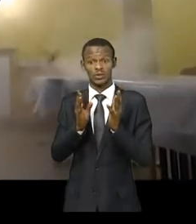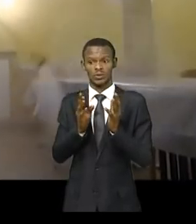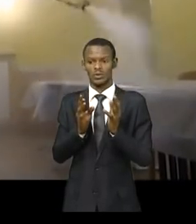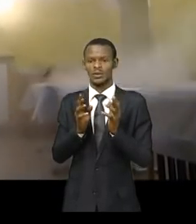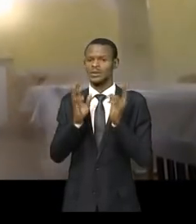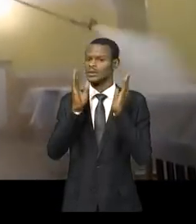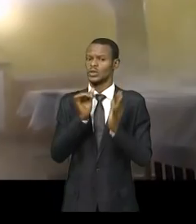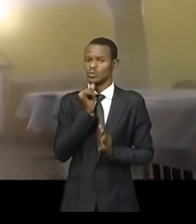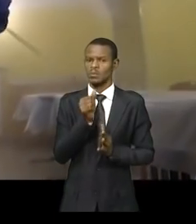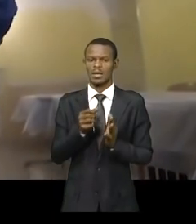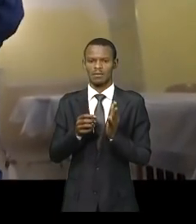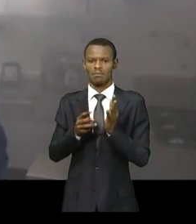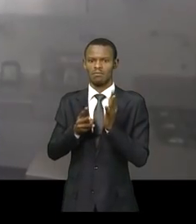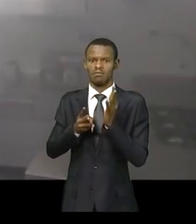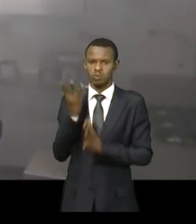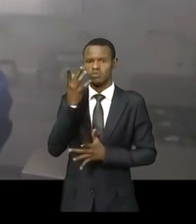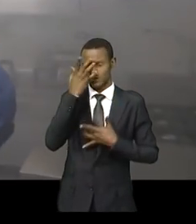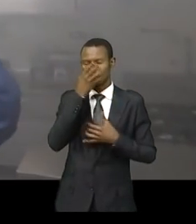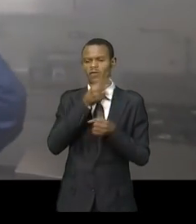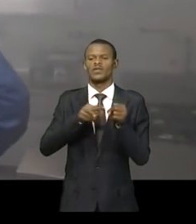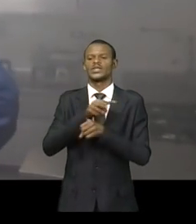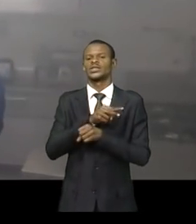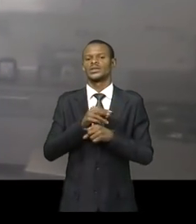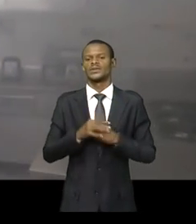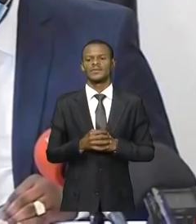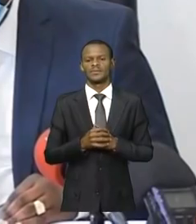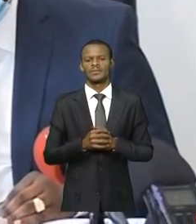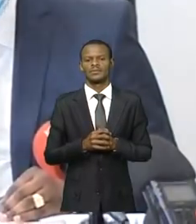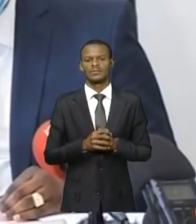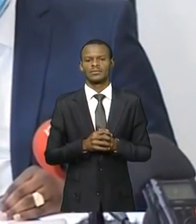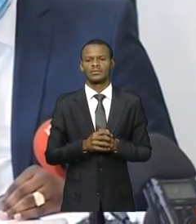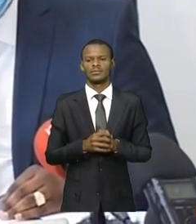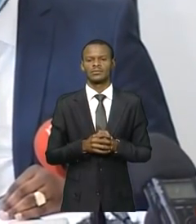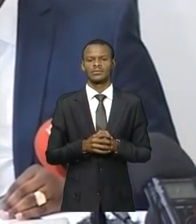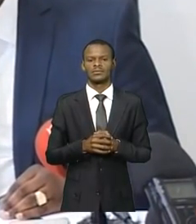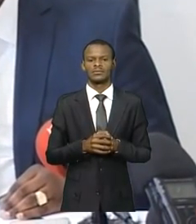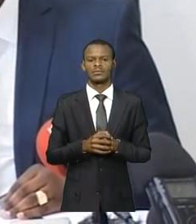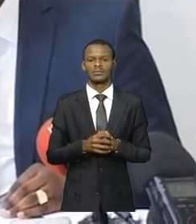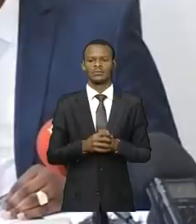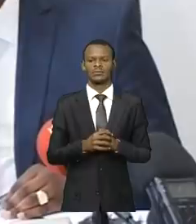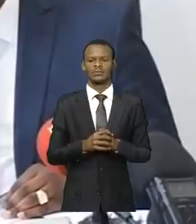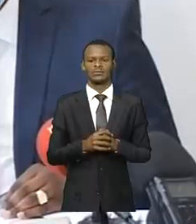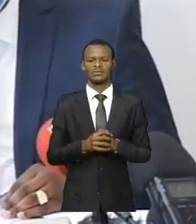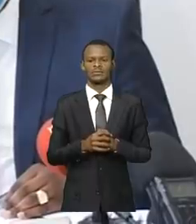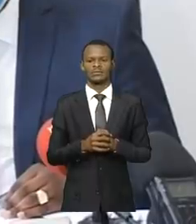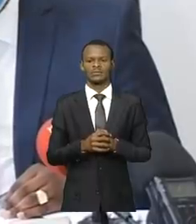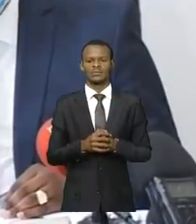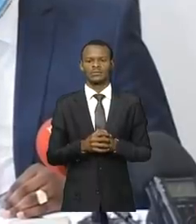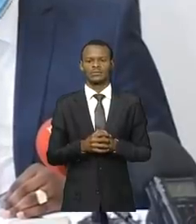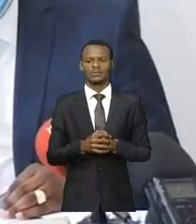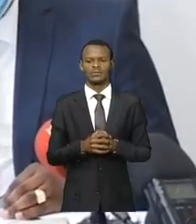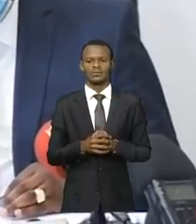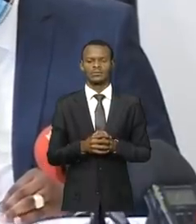un contexte mondial qui demeure préoccupant, a dit le ministre de la Santé publique, Hygiène et Prévention,